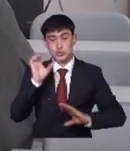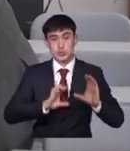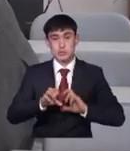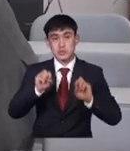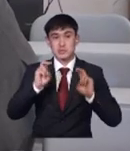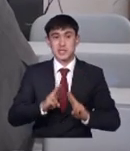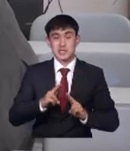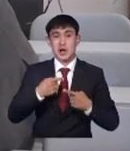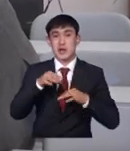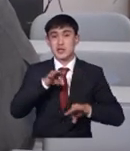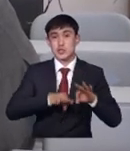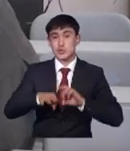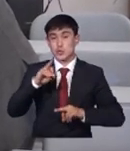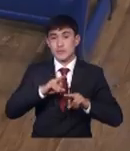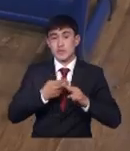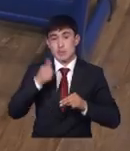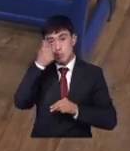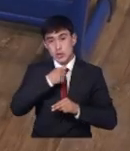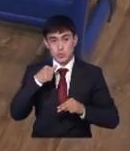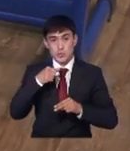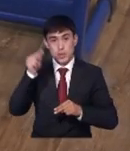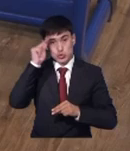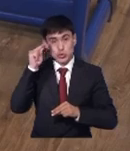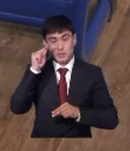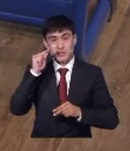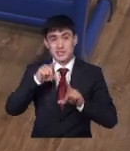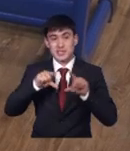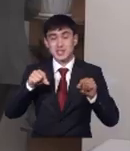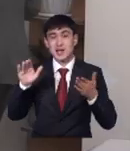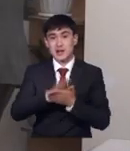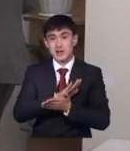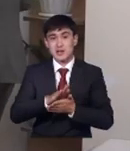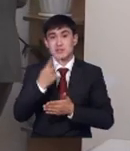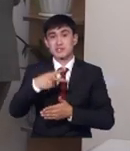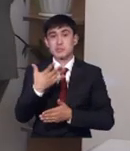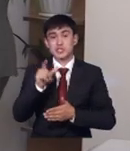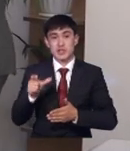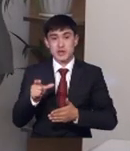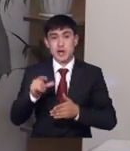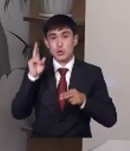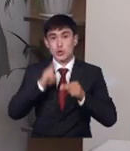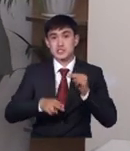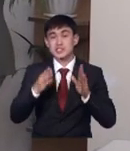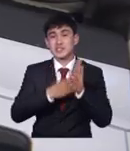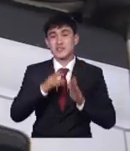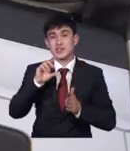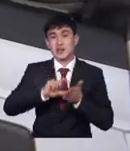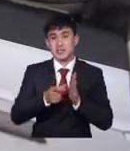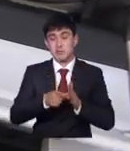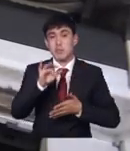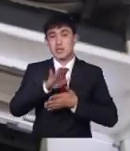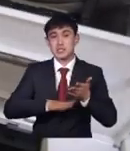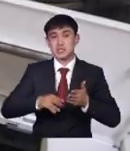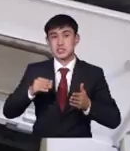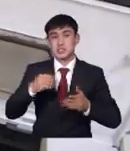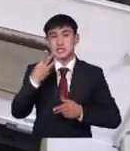специальности архитектура в этом году учебное заведение на основе Гранта готово принять 25 учащихся окончивших де классов продолжительность